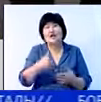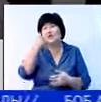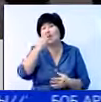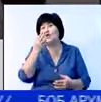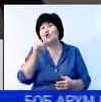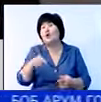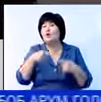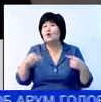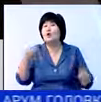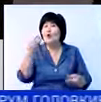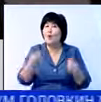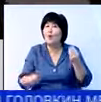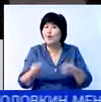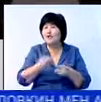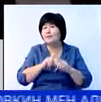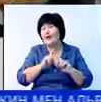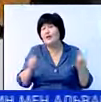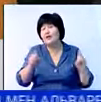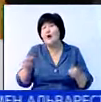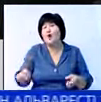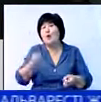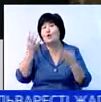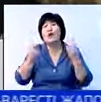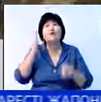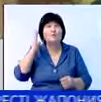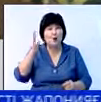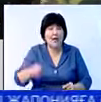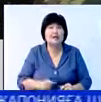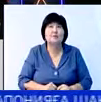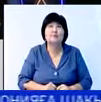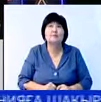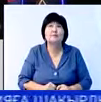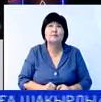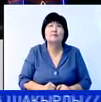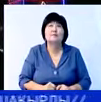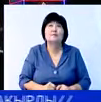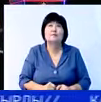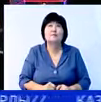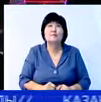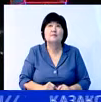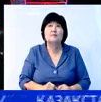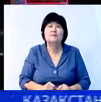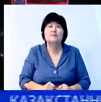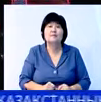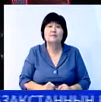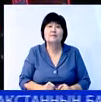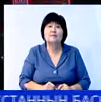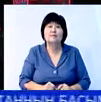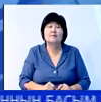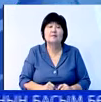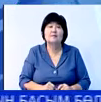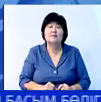шоу, түрлі ойын сауық пен керемет от шашу болады. Гүлфайрус Пұрмағанбетова, Сырым Өтегенов, Қанат Махамбетов, Қызылорда